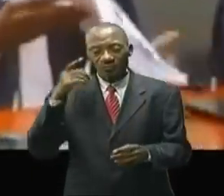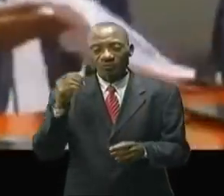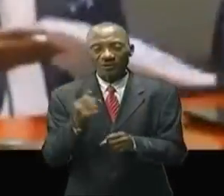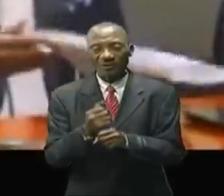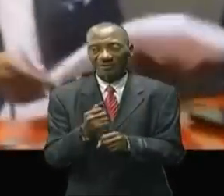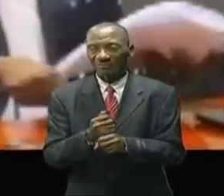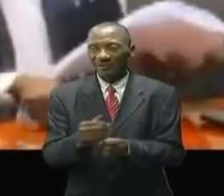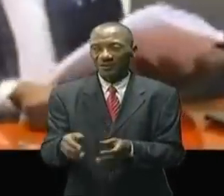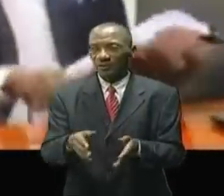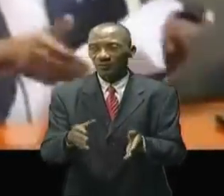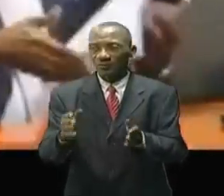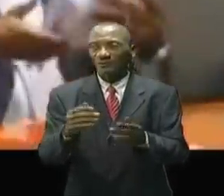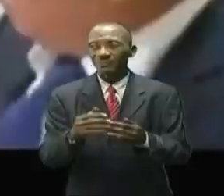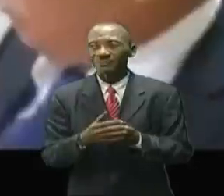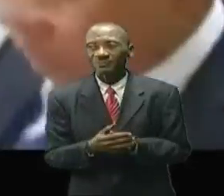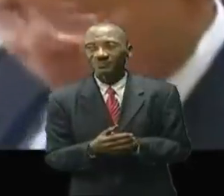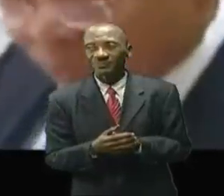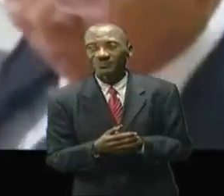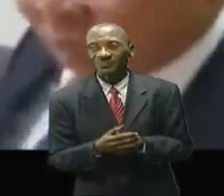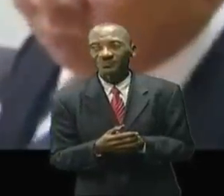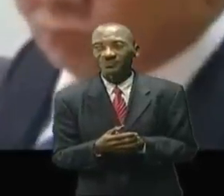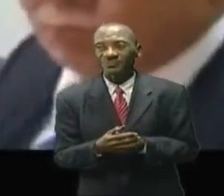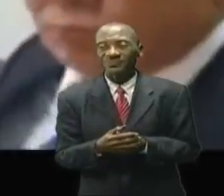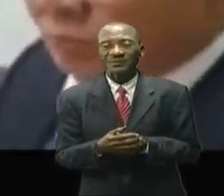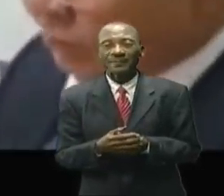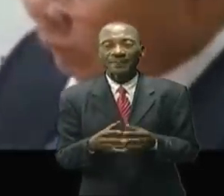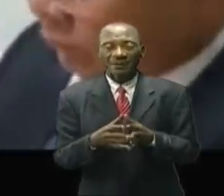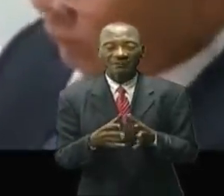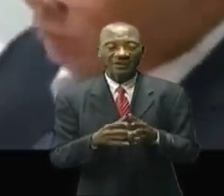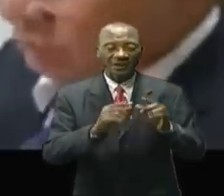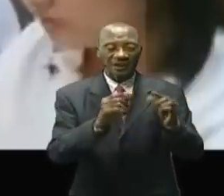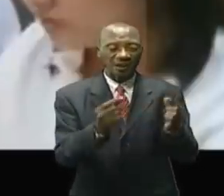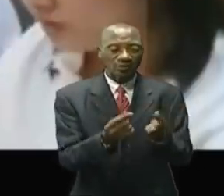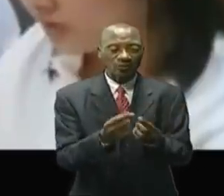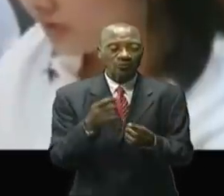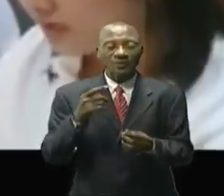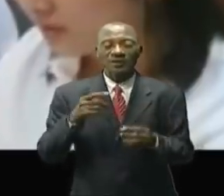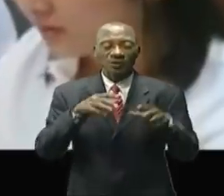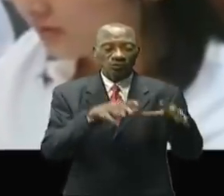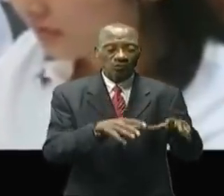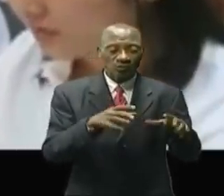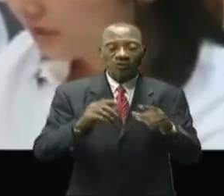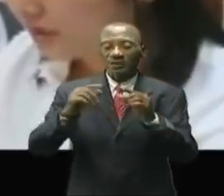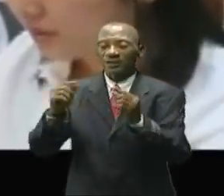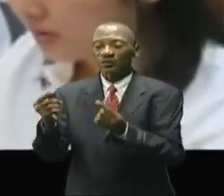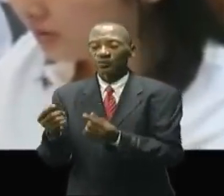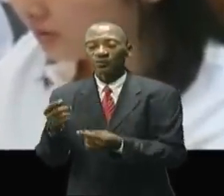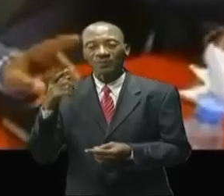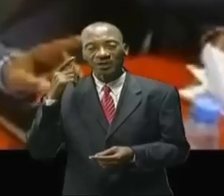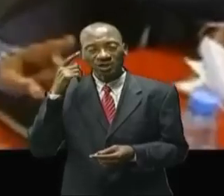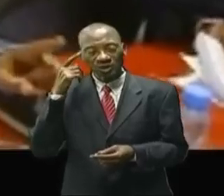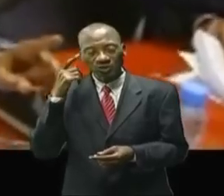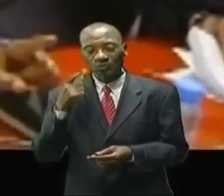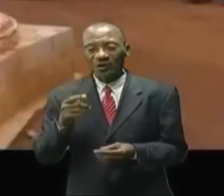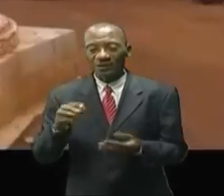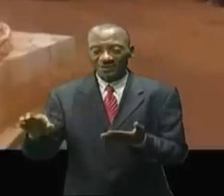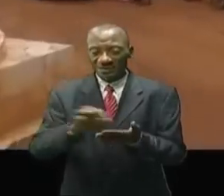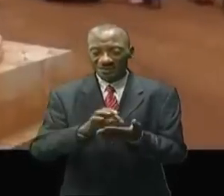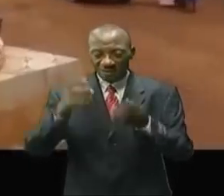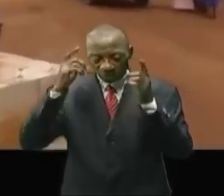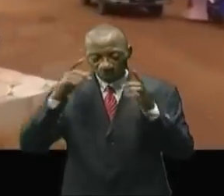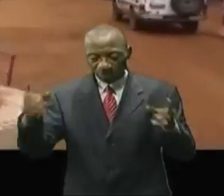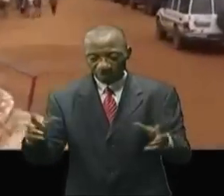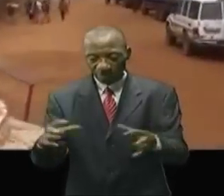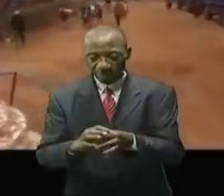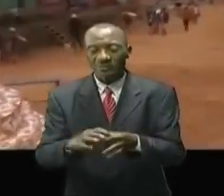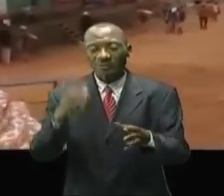population. Officiellement, la relance de ces travaux a été faite à Kinshasa le mercredi 21 juin pour les quatre axes routiers de la RDC, entre autres